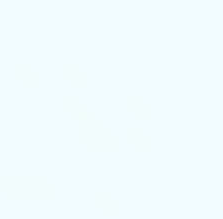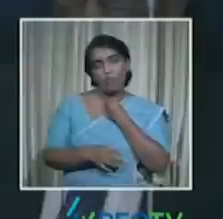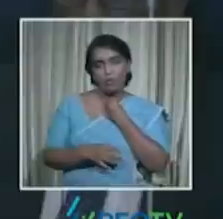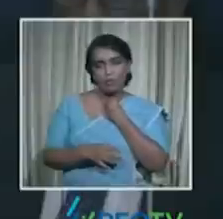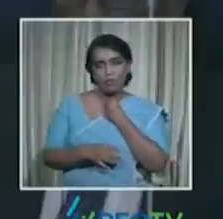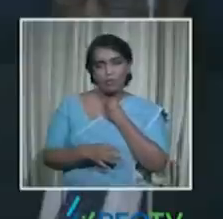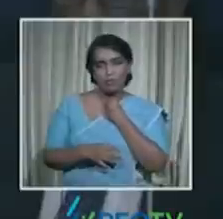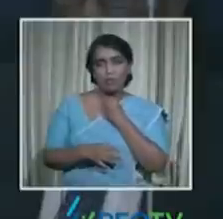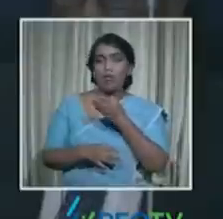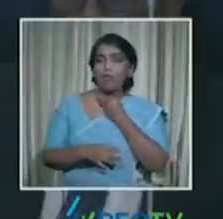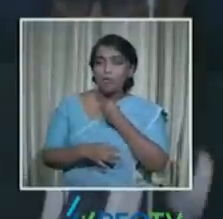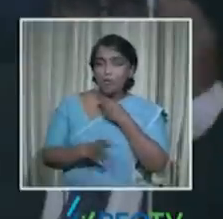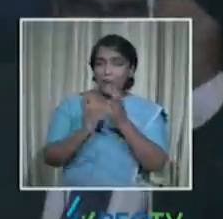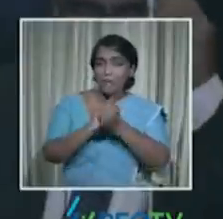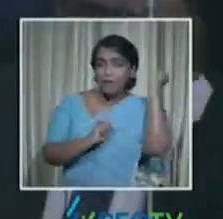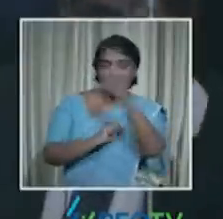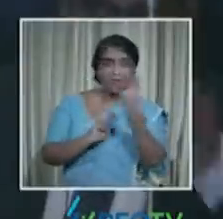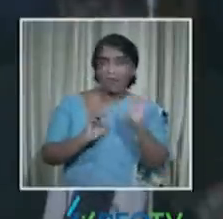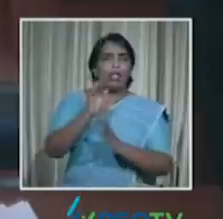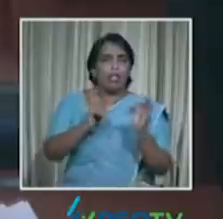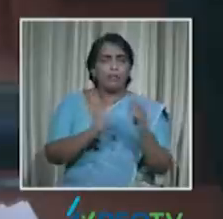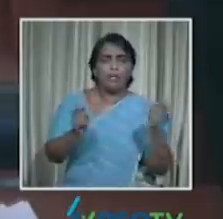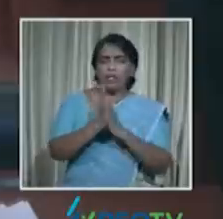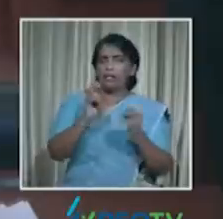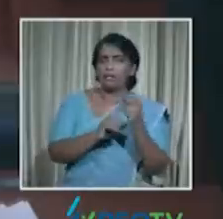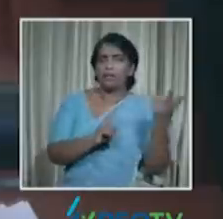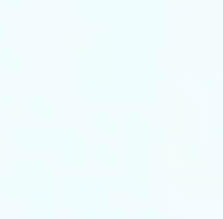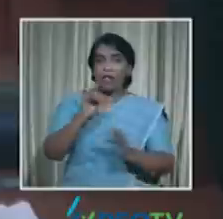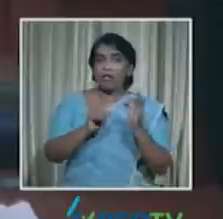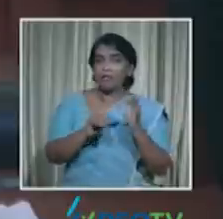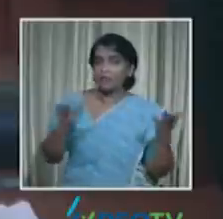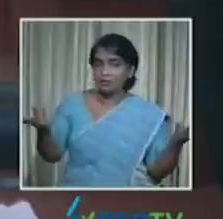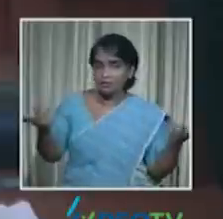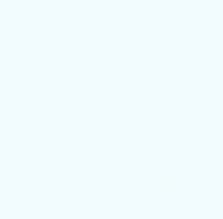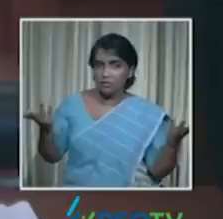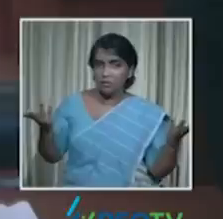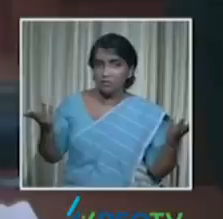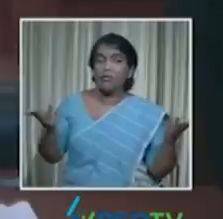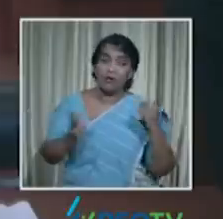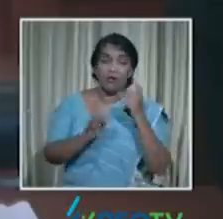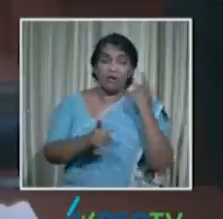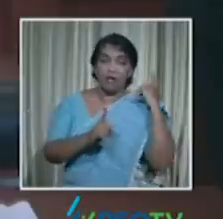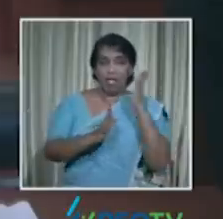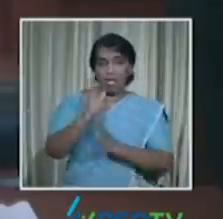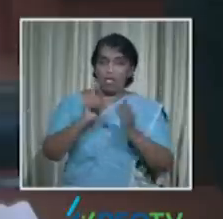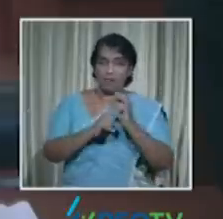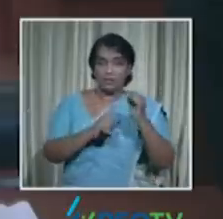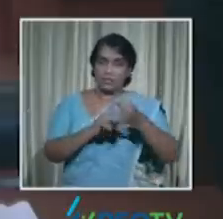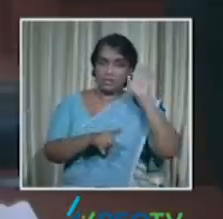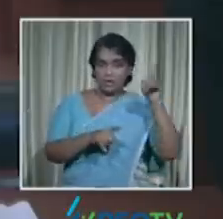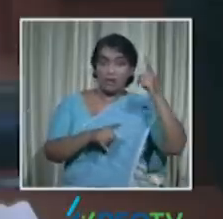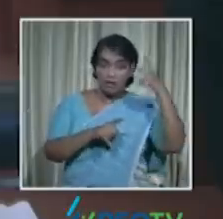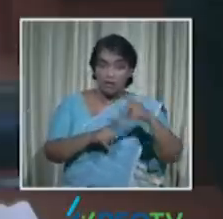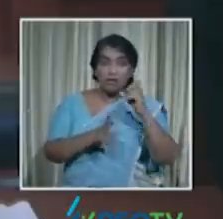දුන්නේ බොරුවට මඩ ගහන්න එපා අපෝ මඩ වදිනවා ආරක්ෂක අමාත්‍යවරයන්නේ එතකොට කොහොමද ජනාධිපතිතුමා හැබැයි නියෝජ්‍ය ආරක්ෂකවරයාට ඇමතිවරයාට